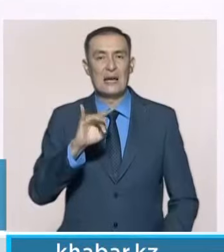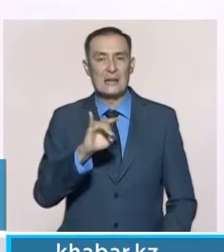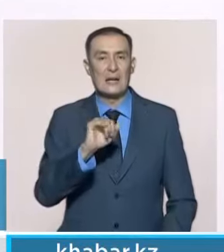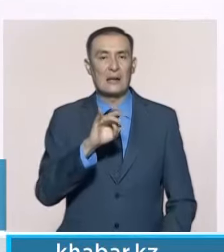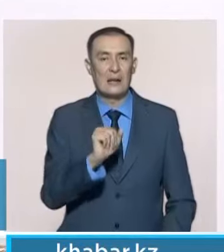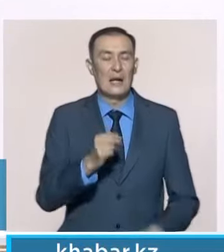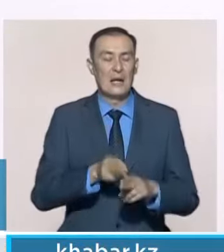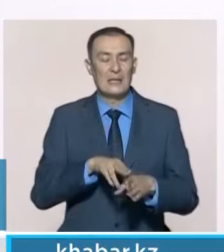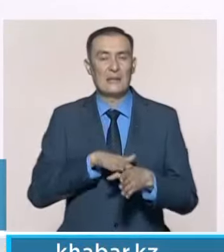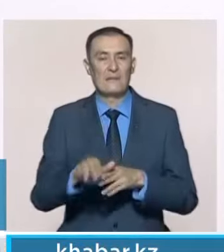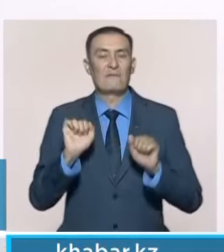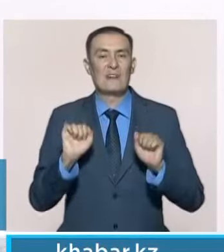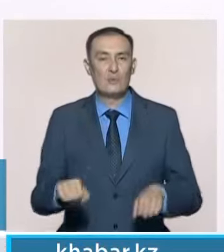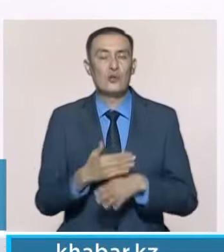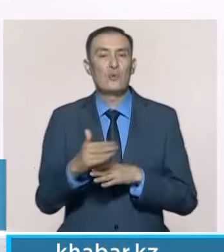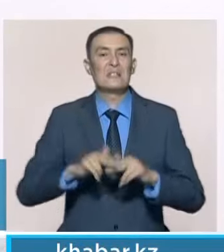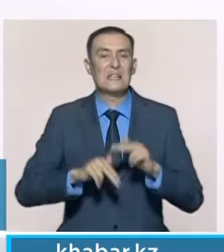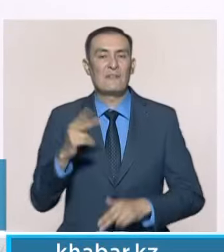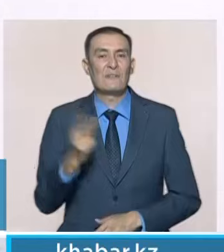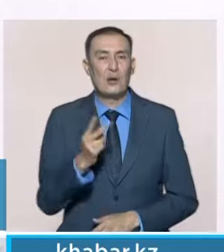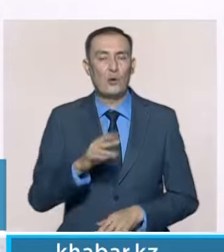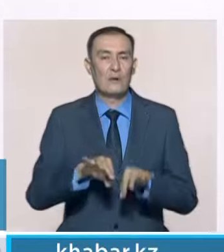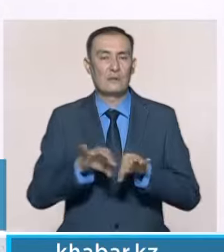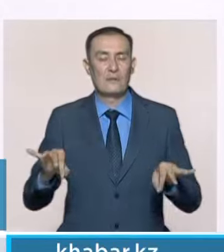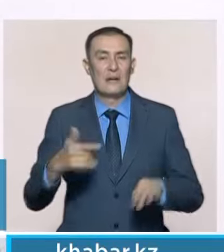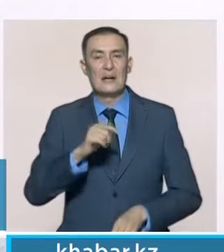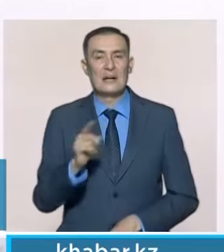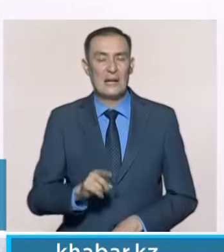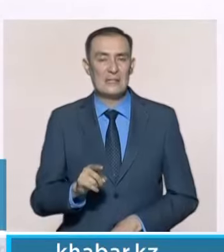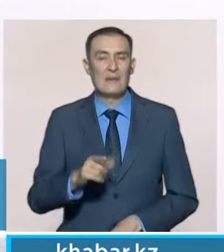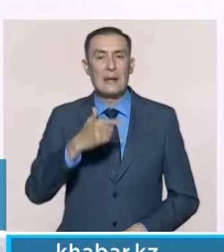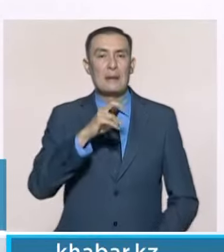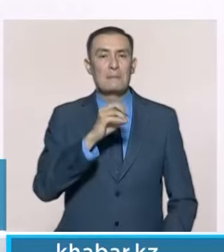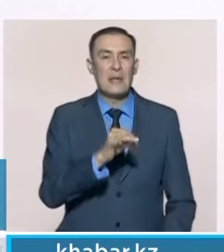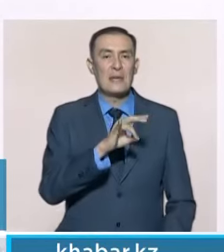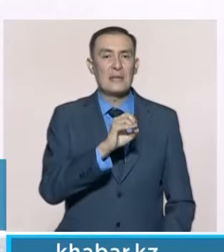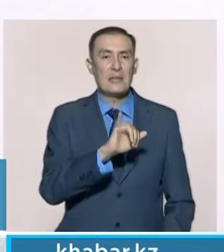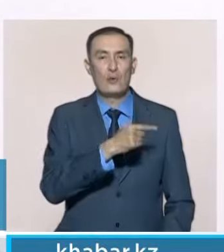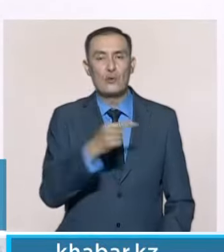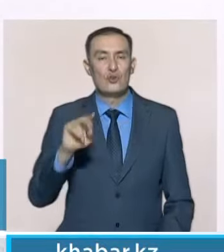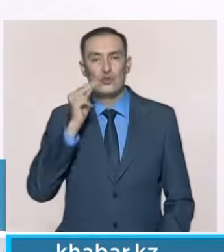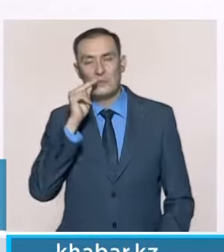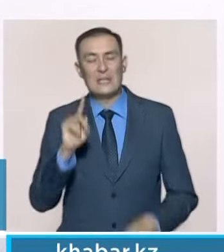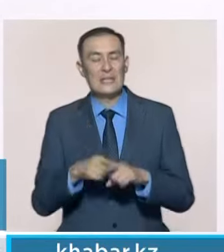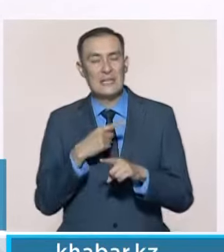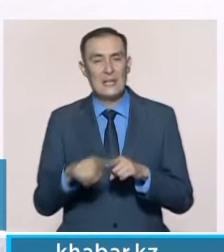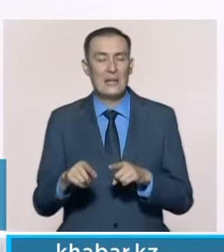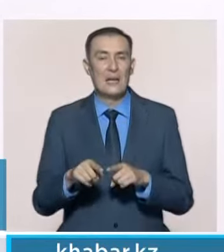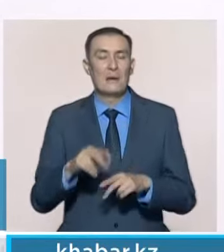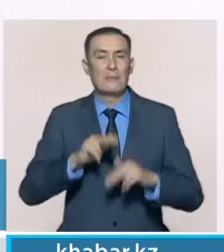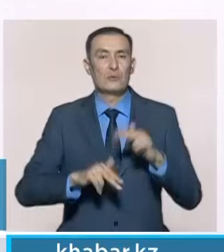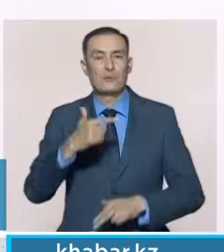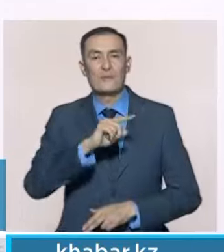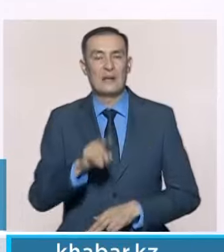Реализация данного проекта будет возможна после строительства второй нитки магистрального газопровода Бейнеу-Базой-Шымкент. Второй вариант – газификация из России.